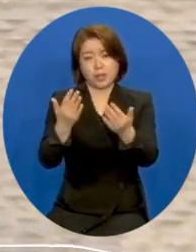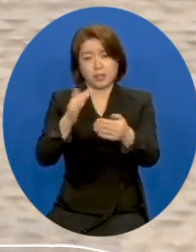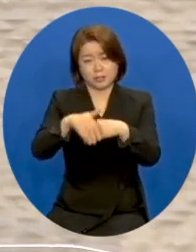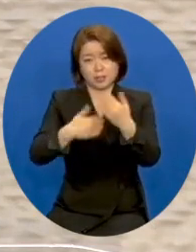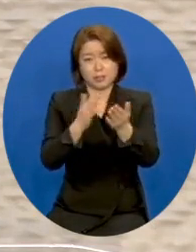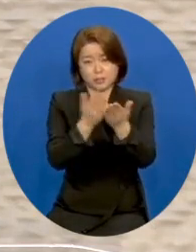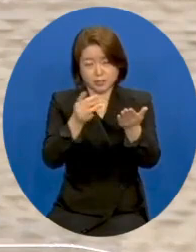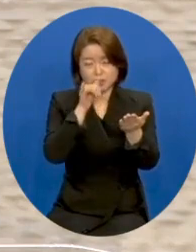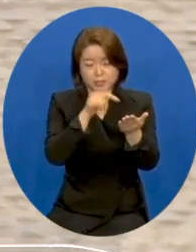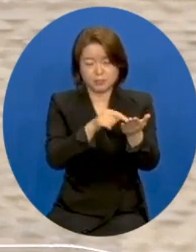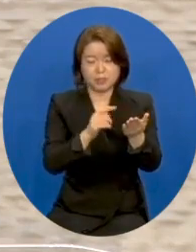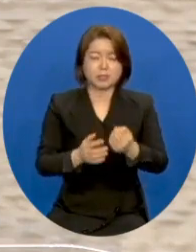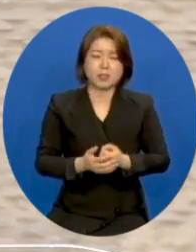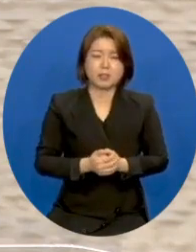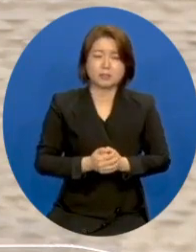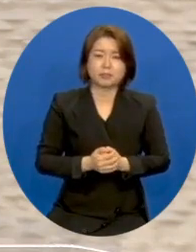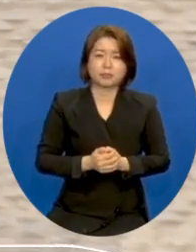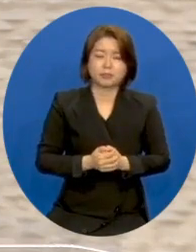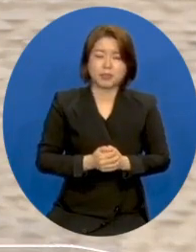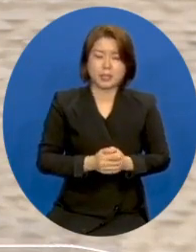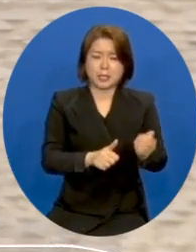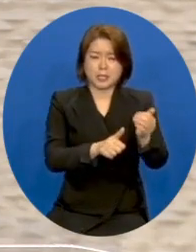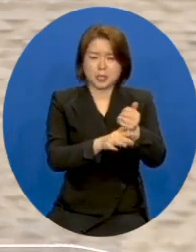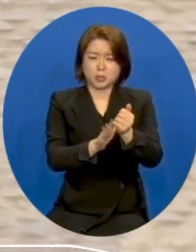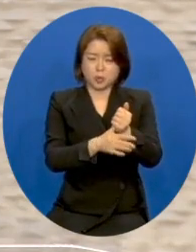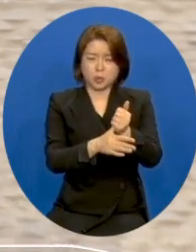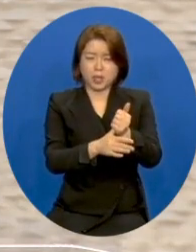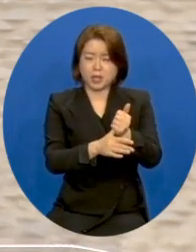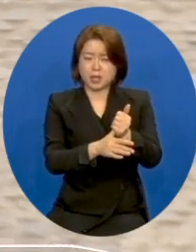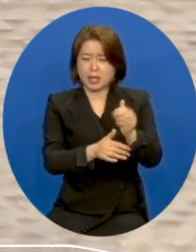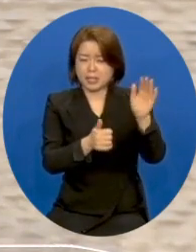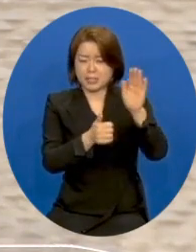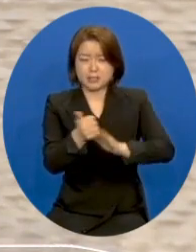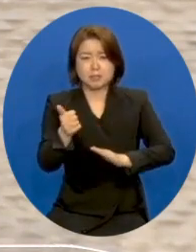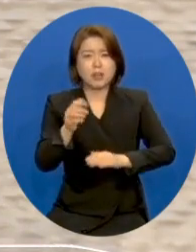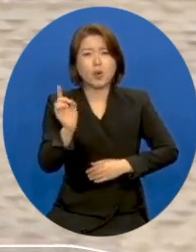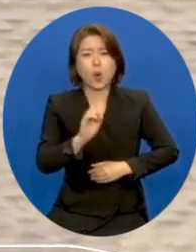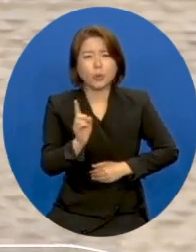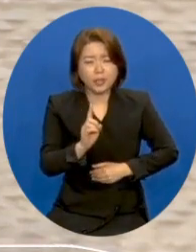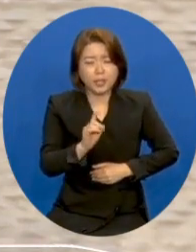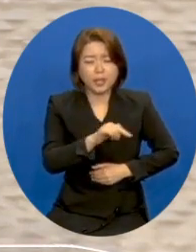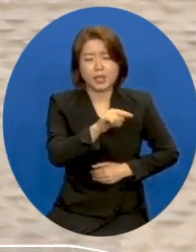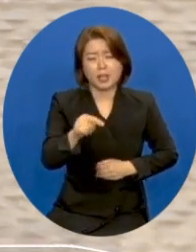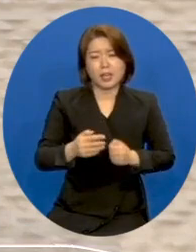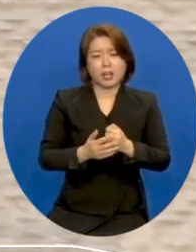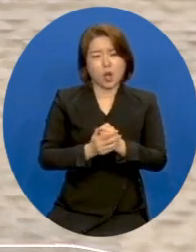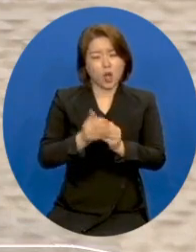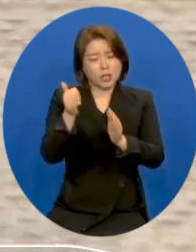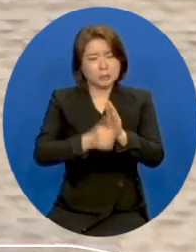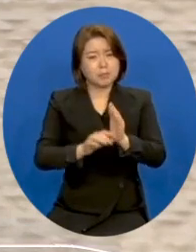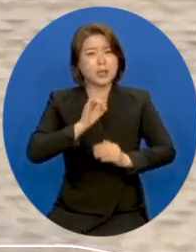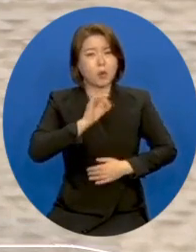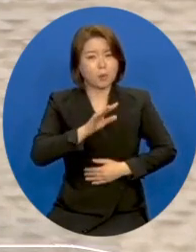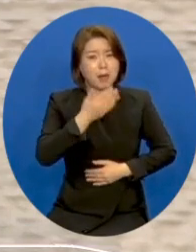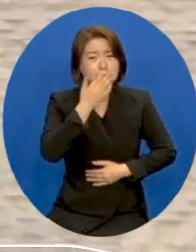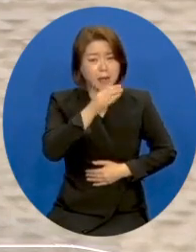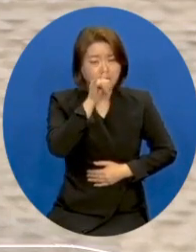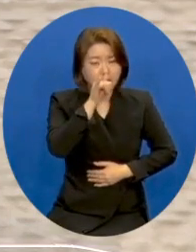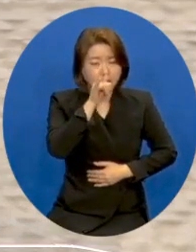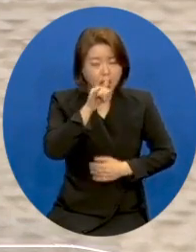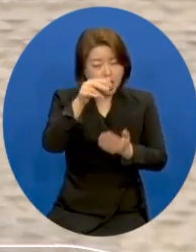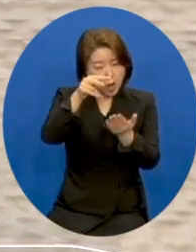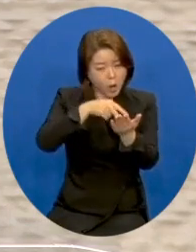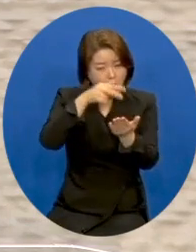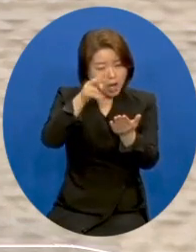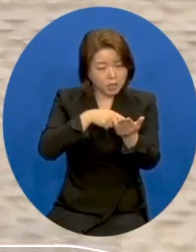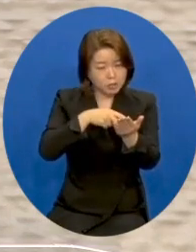요나의 실패를 어떻게 은혜라고 말할 수 있겠습니까? 그렇지만 우리가 요나서를 읽으면서 요나의 실패를